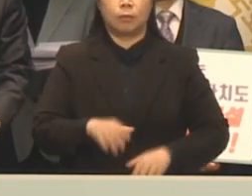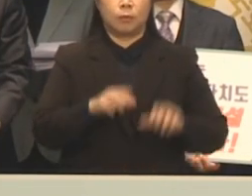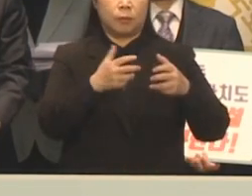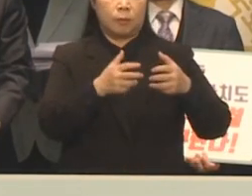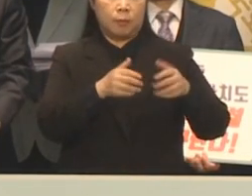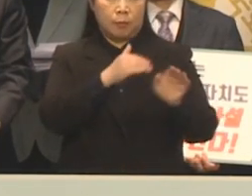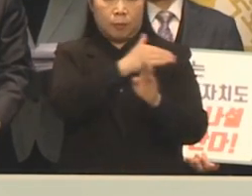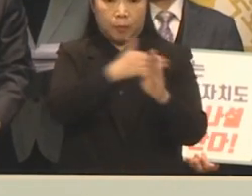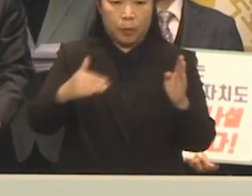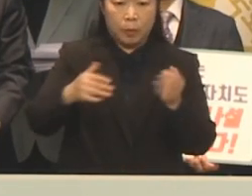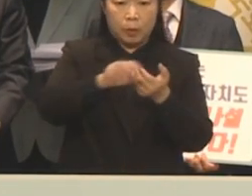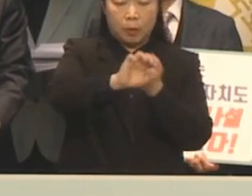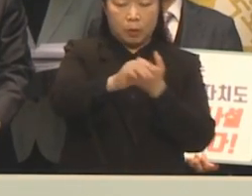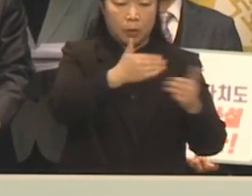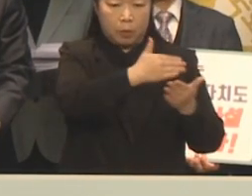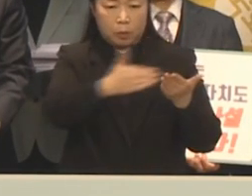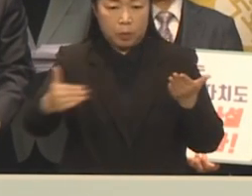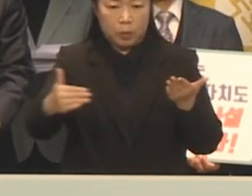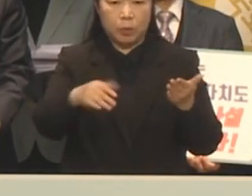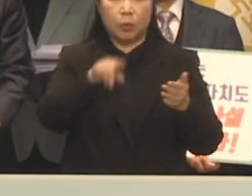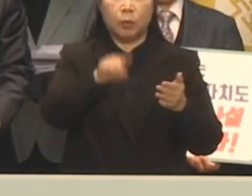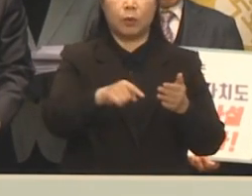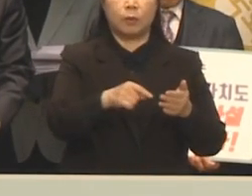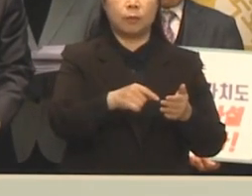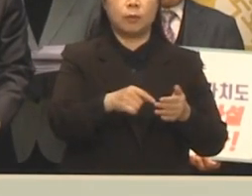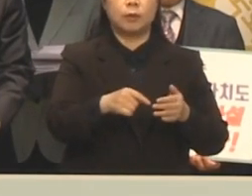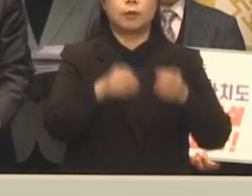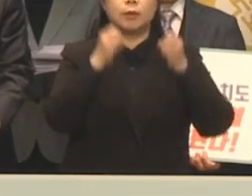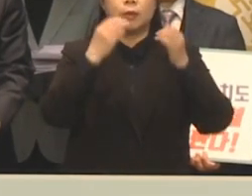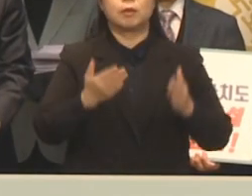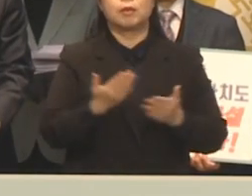접경지역의 첨단 산업을 유치해야 합니다.